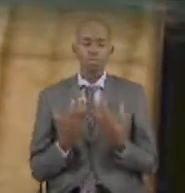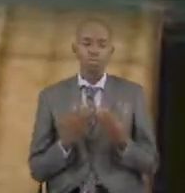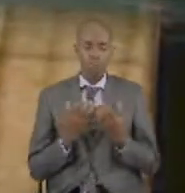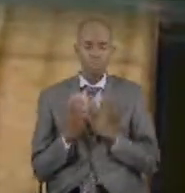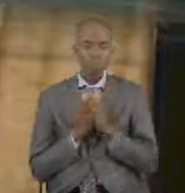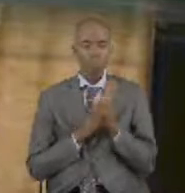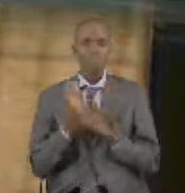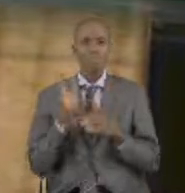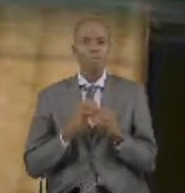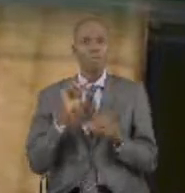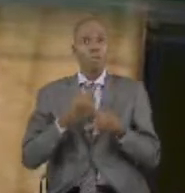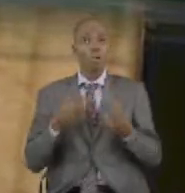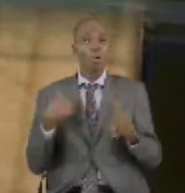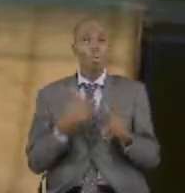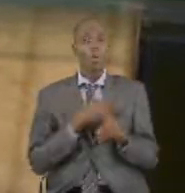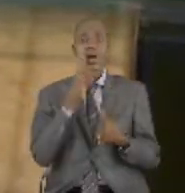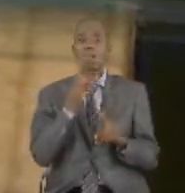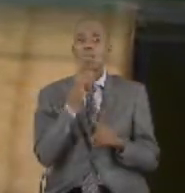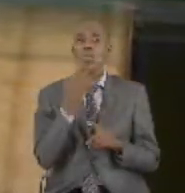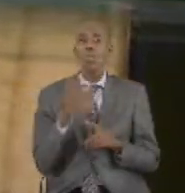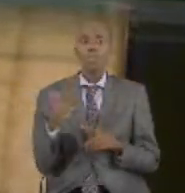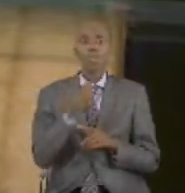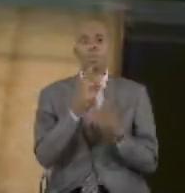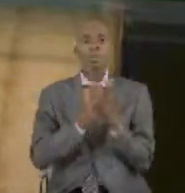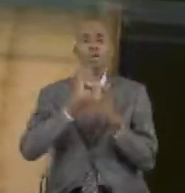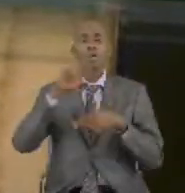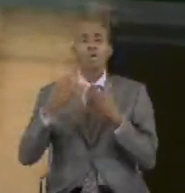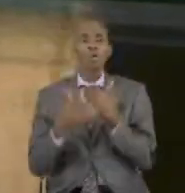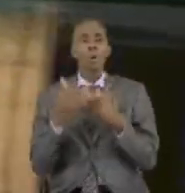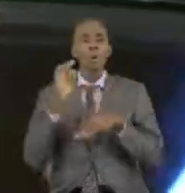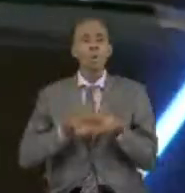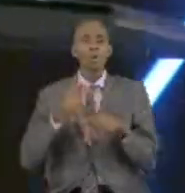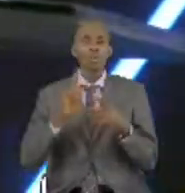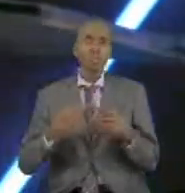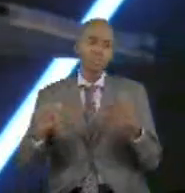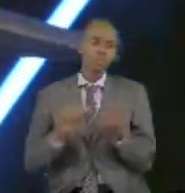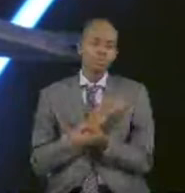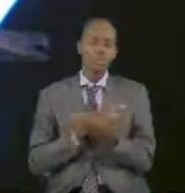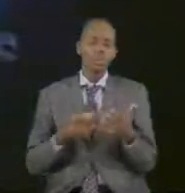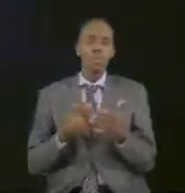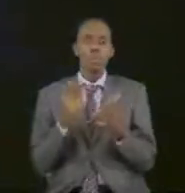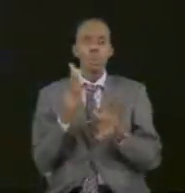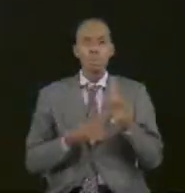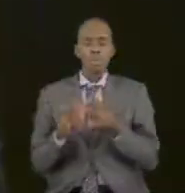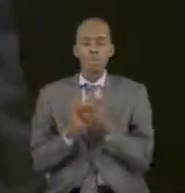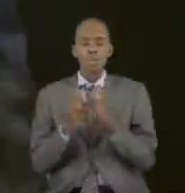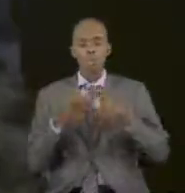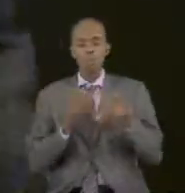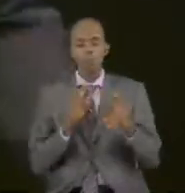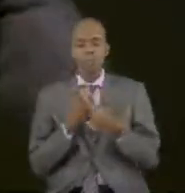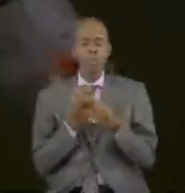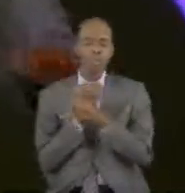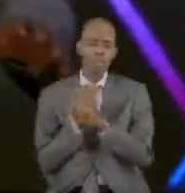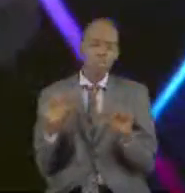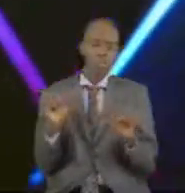réduit pour se perdre mais deux sur ce qui serait utile à de l'eau salubre ceux qui se retire de la